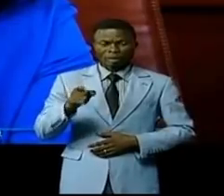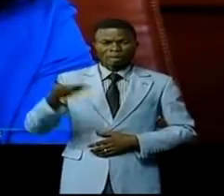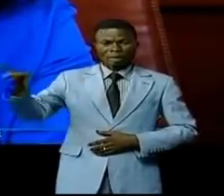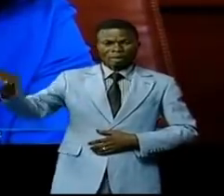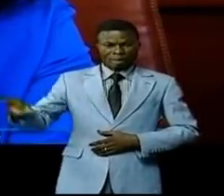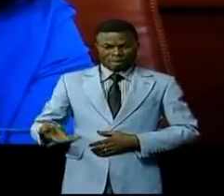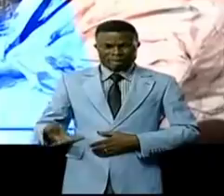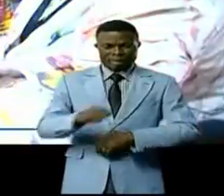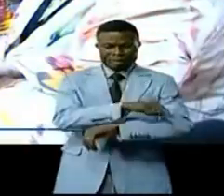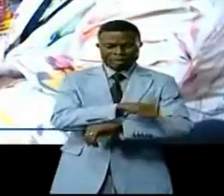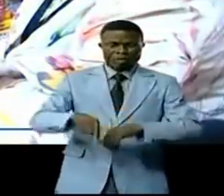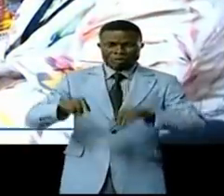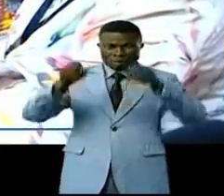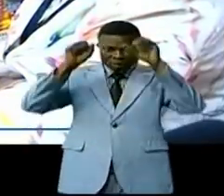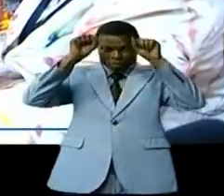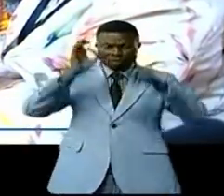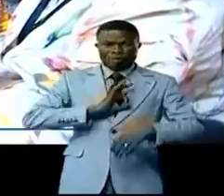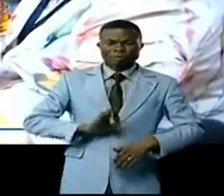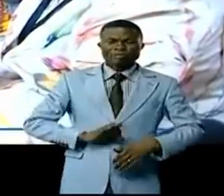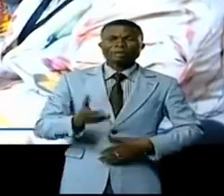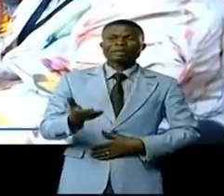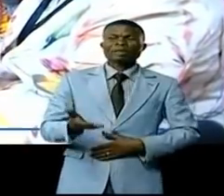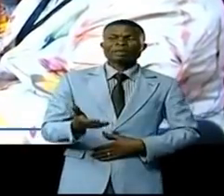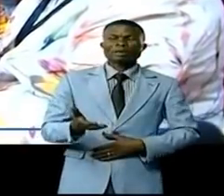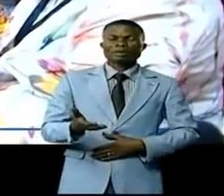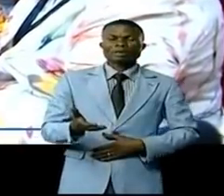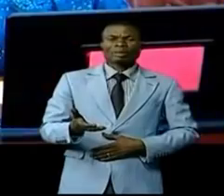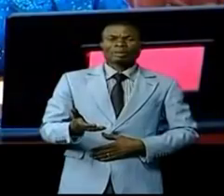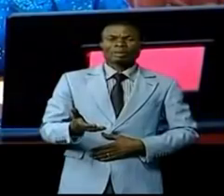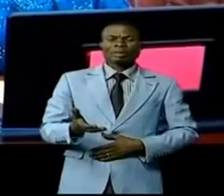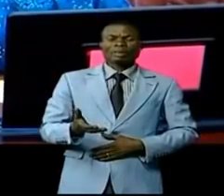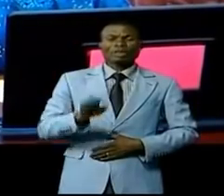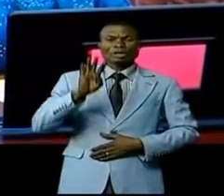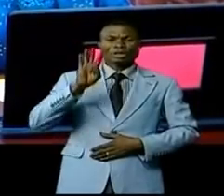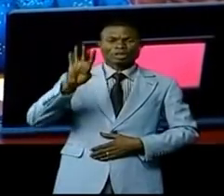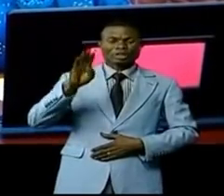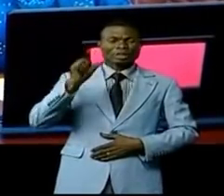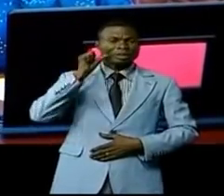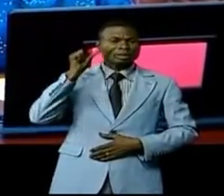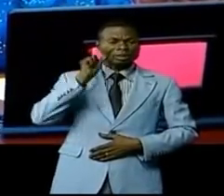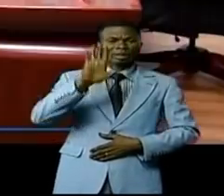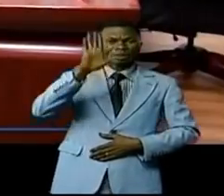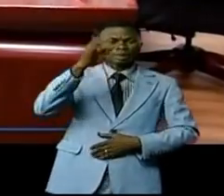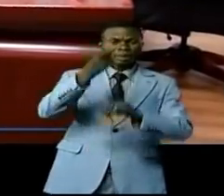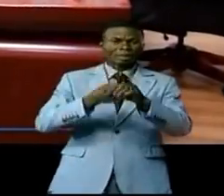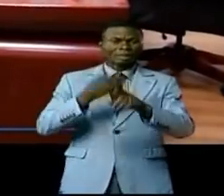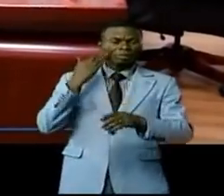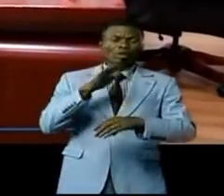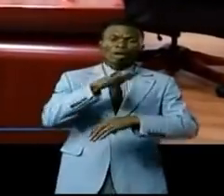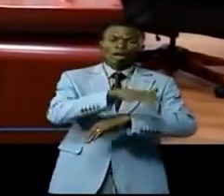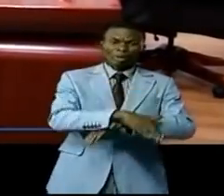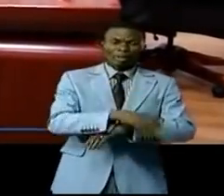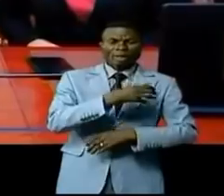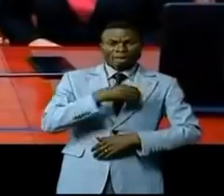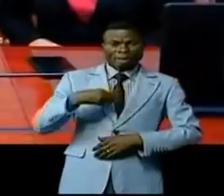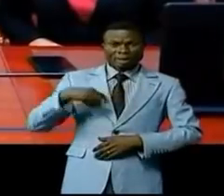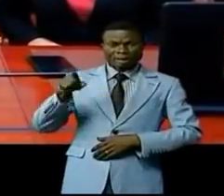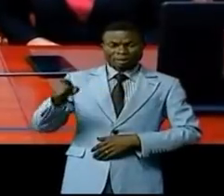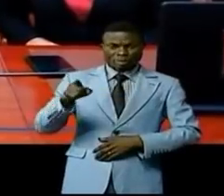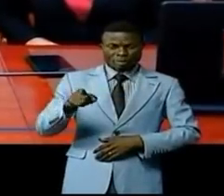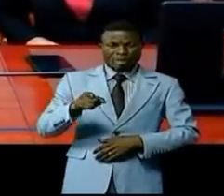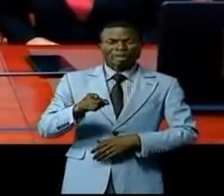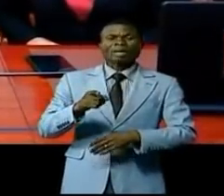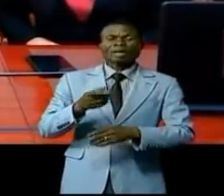par le président de la République, Félix-Antoine Tshisekedi Tshilombo, ce jeudi 5 mai 2022 dans la soirée. Ces femmes ont réitéré